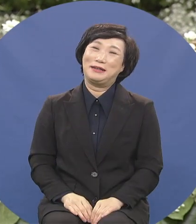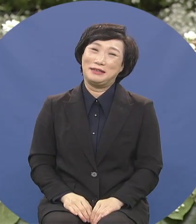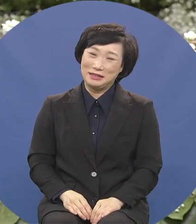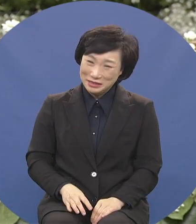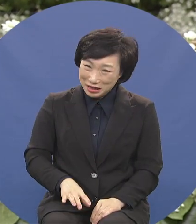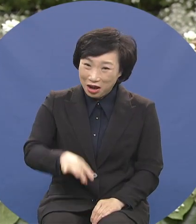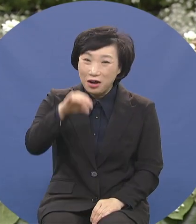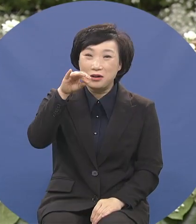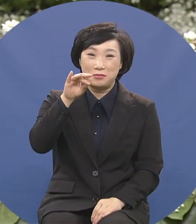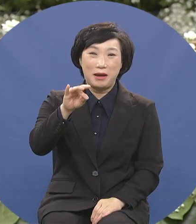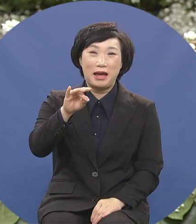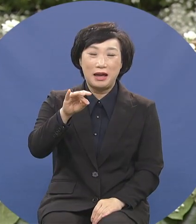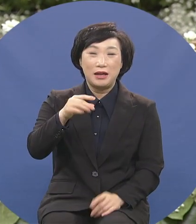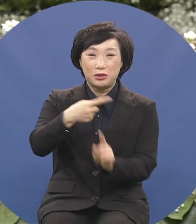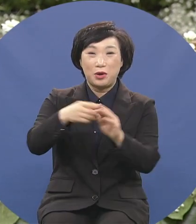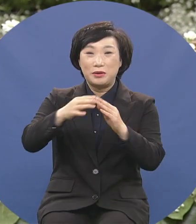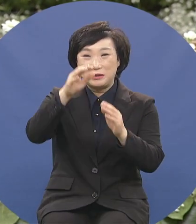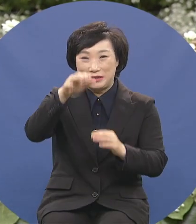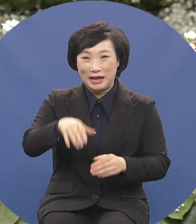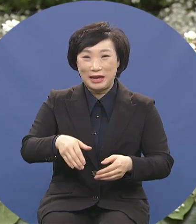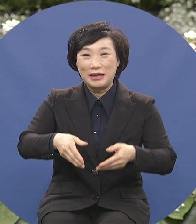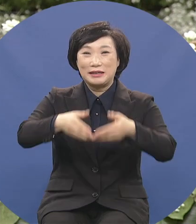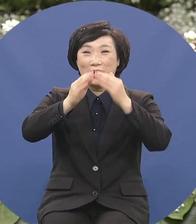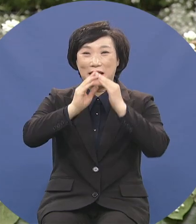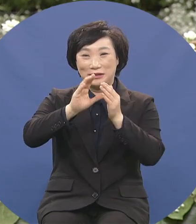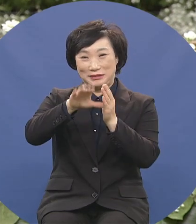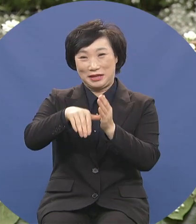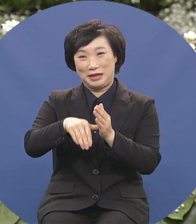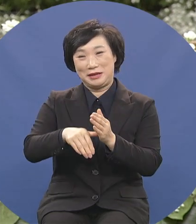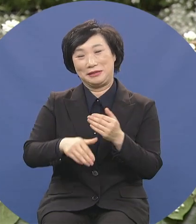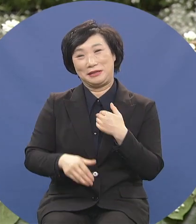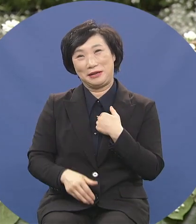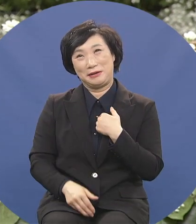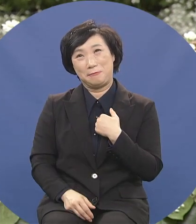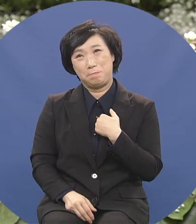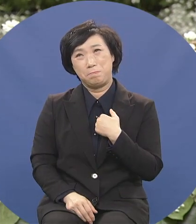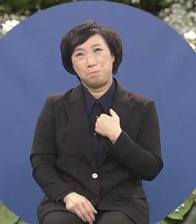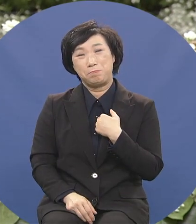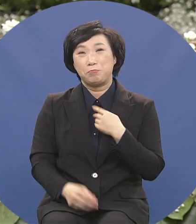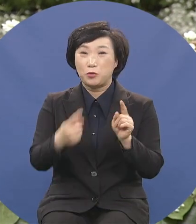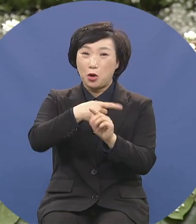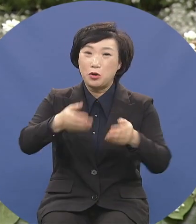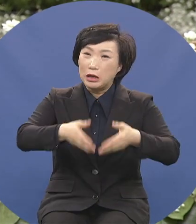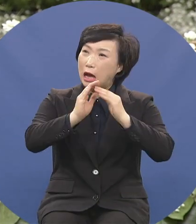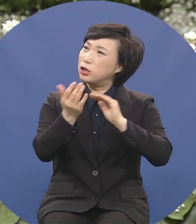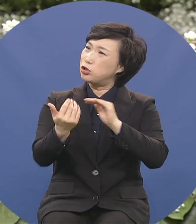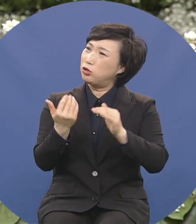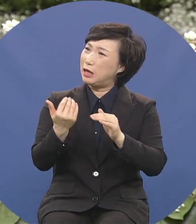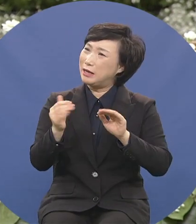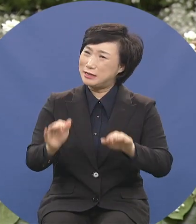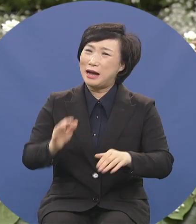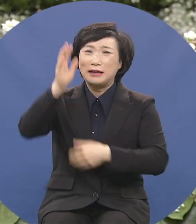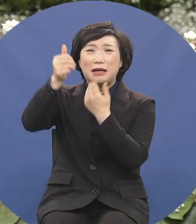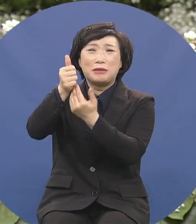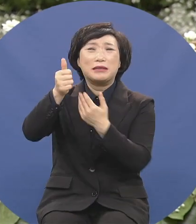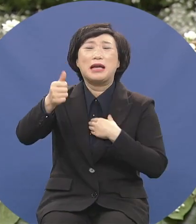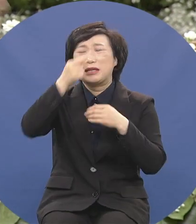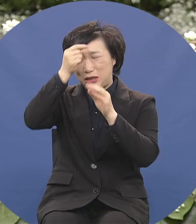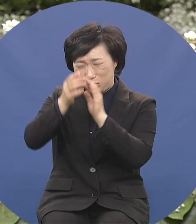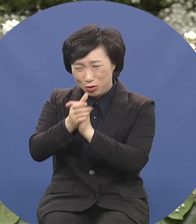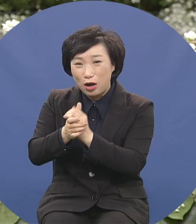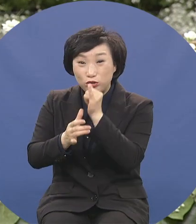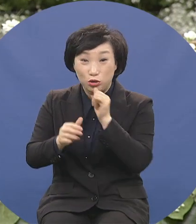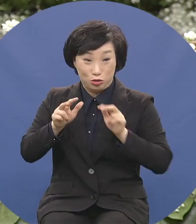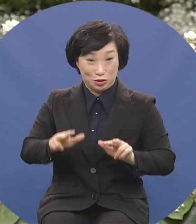처음에 교회 개척할 때 개척하기 전에 하나님께 기도한 것이